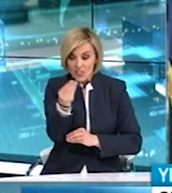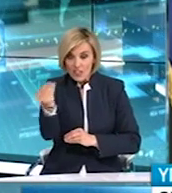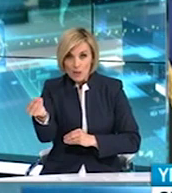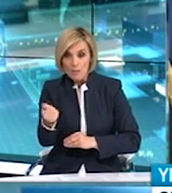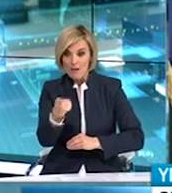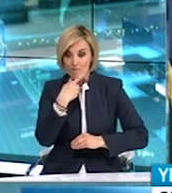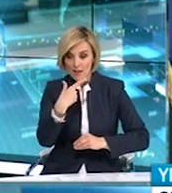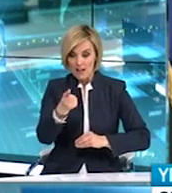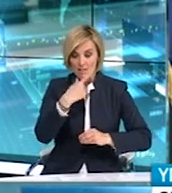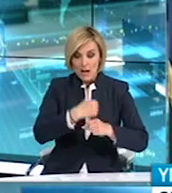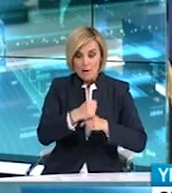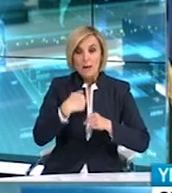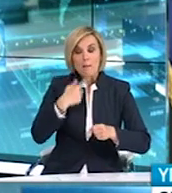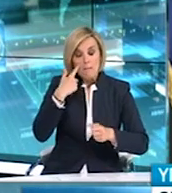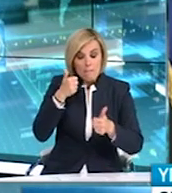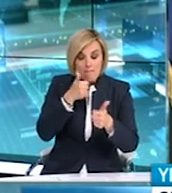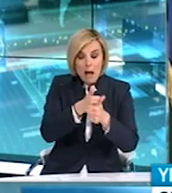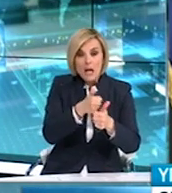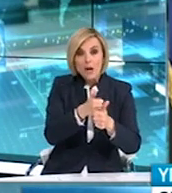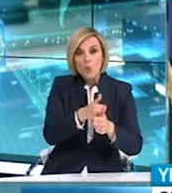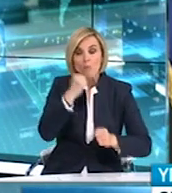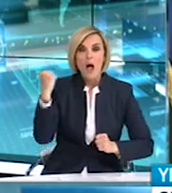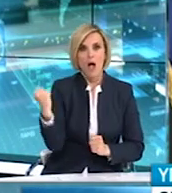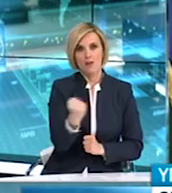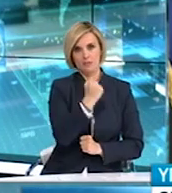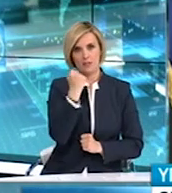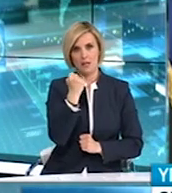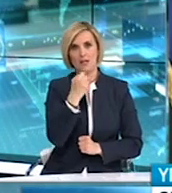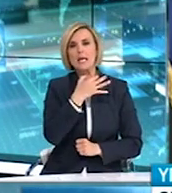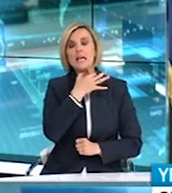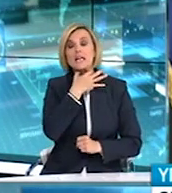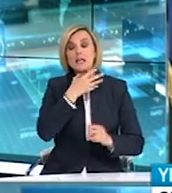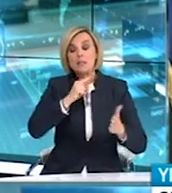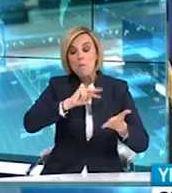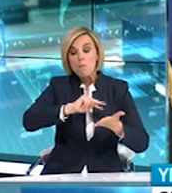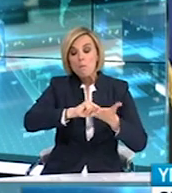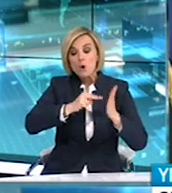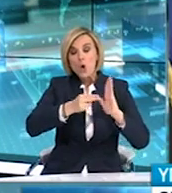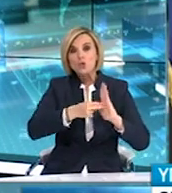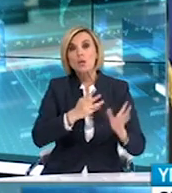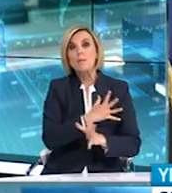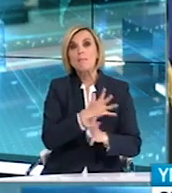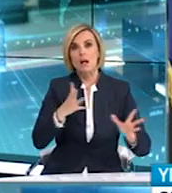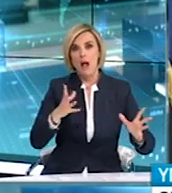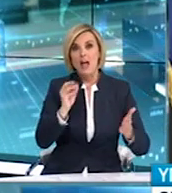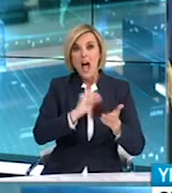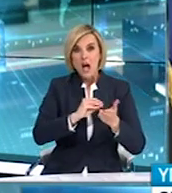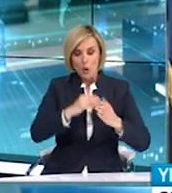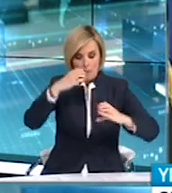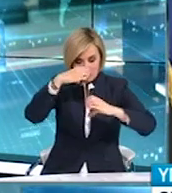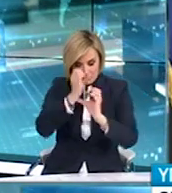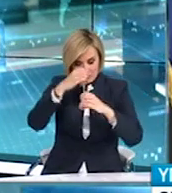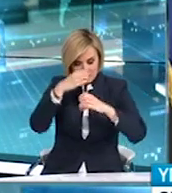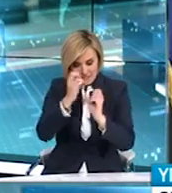είναι στην κοινότητα. Θεωρώ ότι χρειάζεται πάρα πολύ προσοχή σε αυτό, όπως και στο θέμα του εργαστηριακού ελέγχου που αναφέρεται